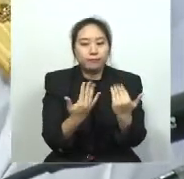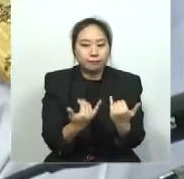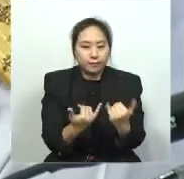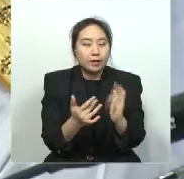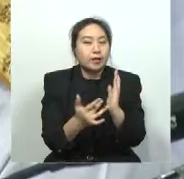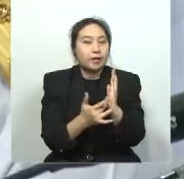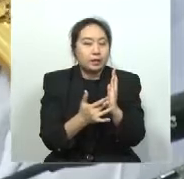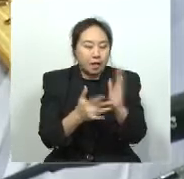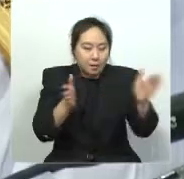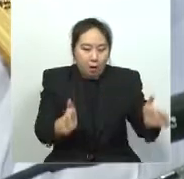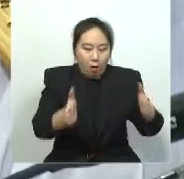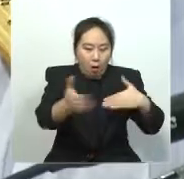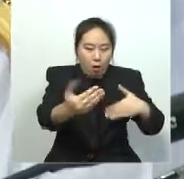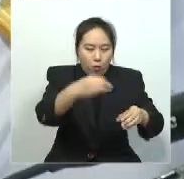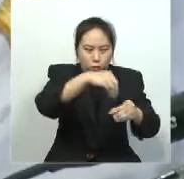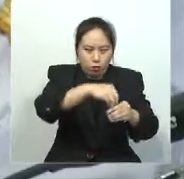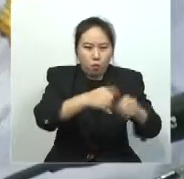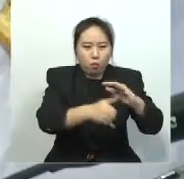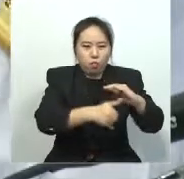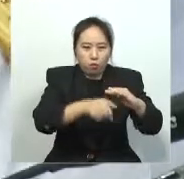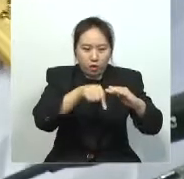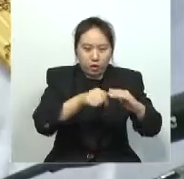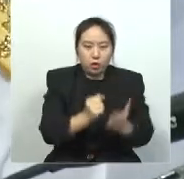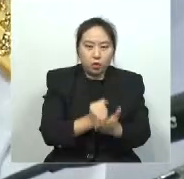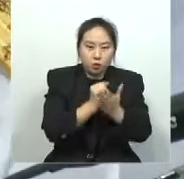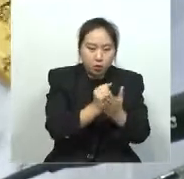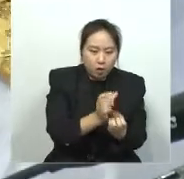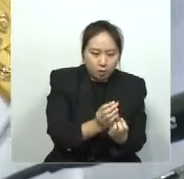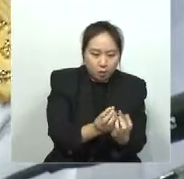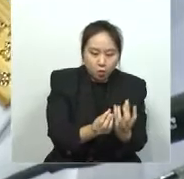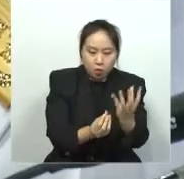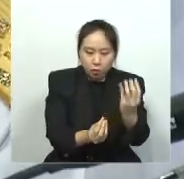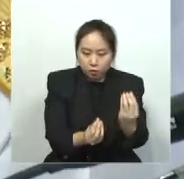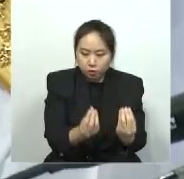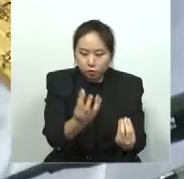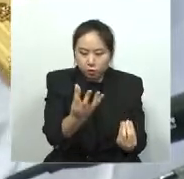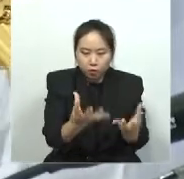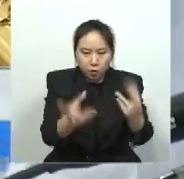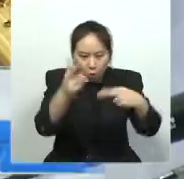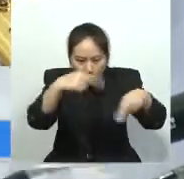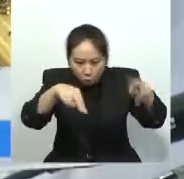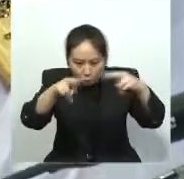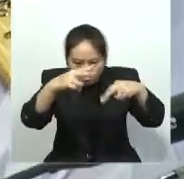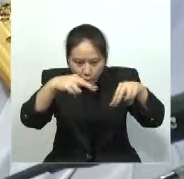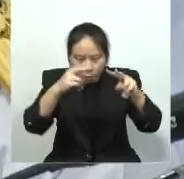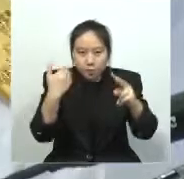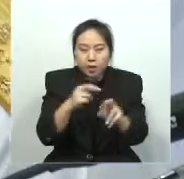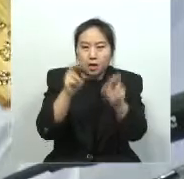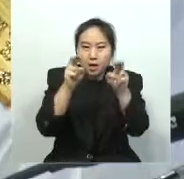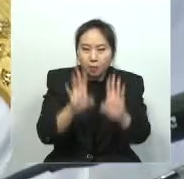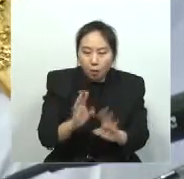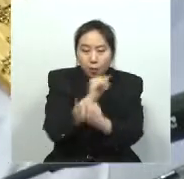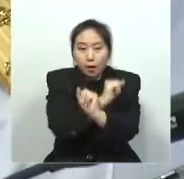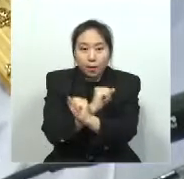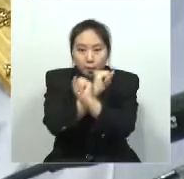ยีอินดอร์นะครับสามารถเร่งการปลูกให้ได้ผลผลิตที่คงตัวและสม่ำเสมอนะครับมีระบบของการรักษาความปลอดภัย